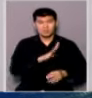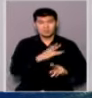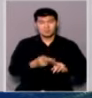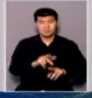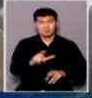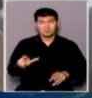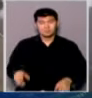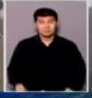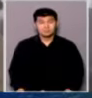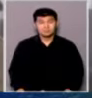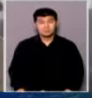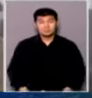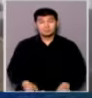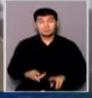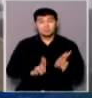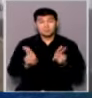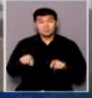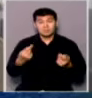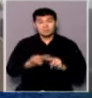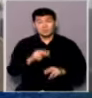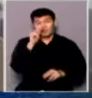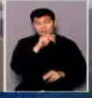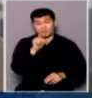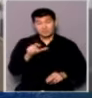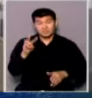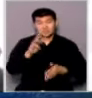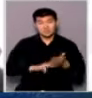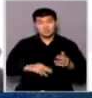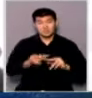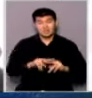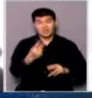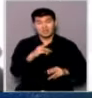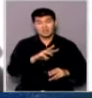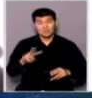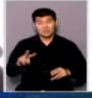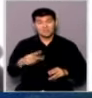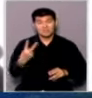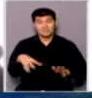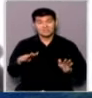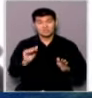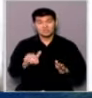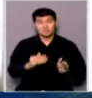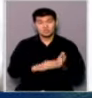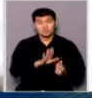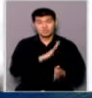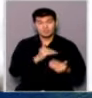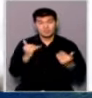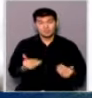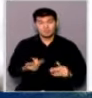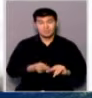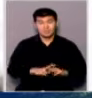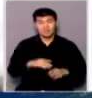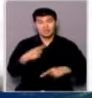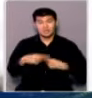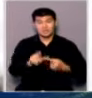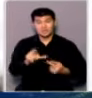преступления. По административным протоколам виновным лицам наложен штраф в размере 1 миллиона 20 950 тенге. Так,